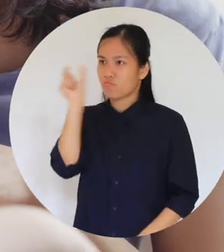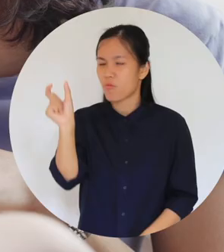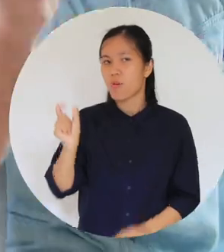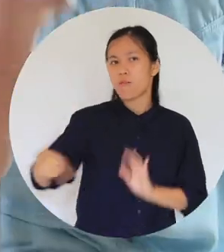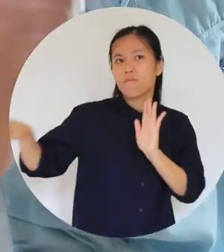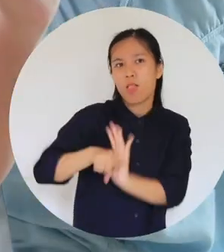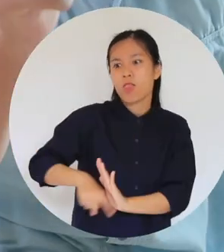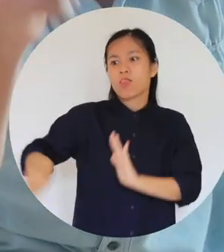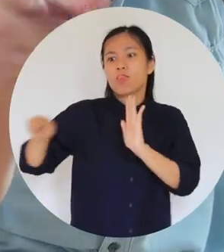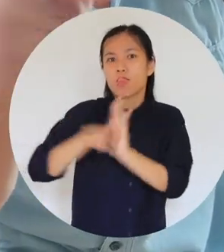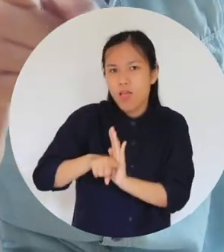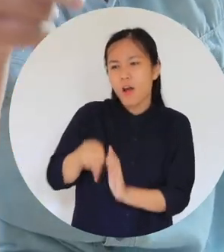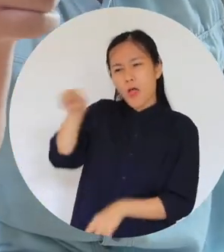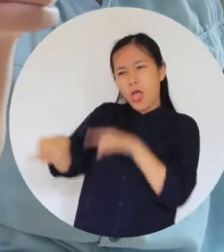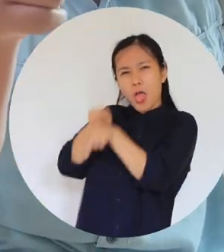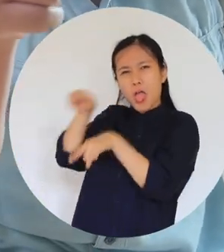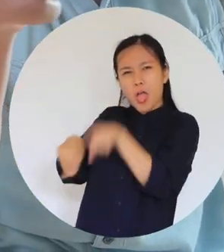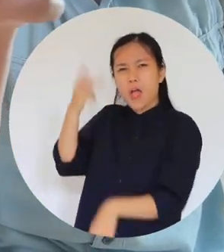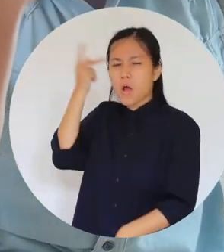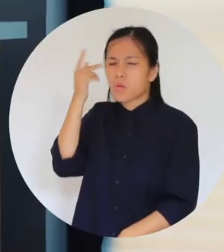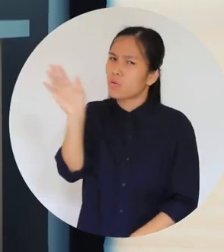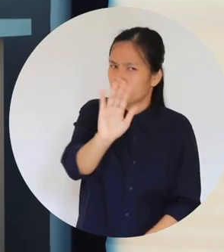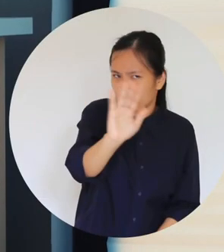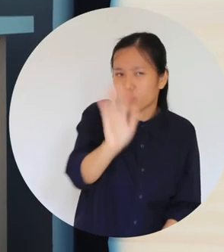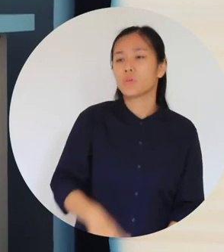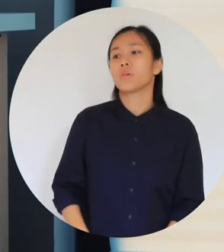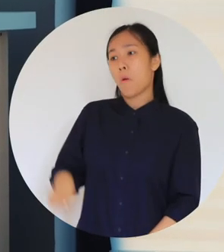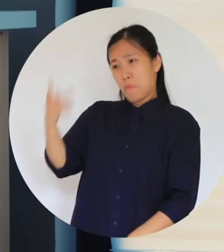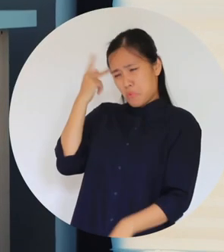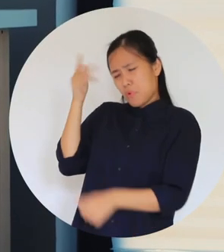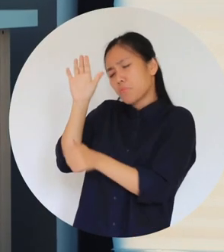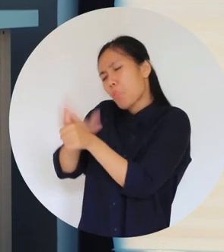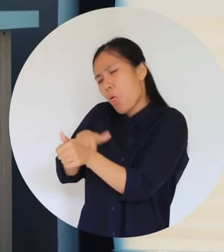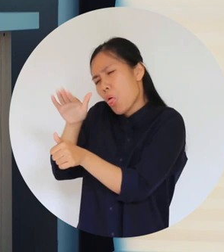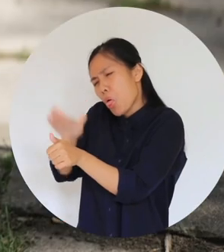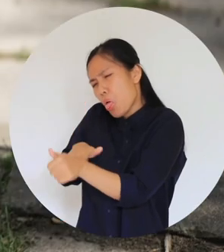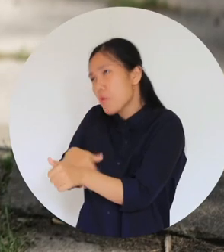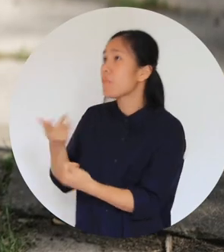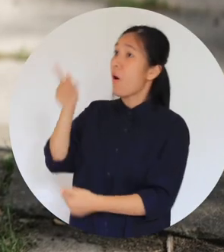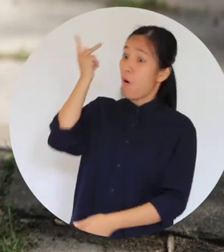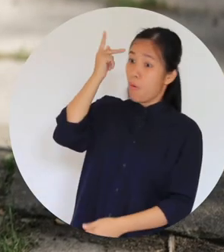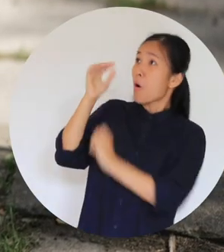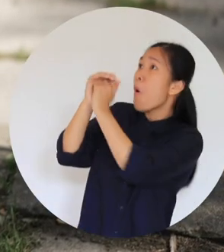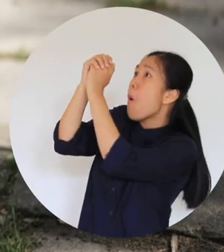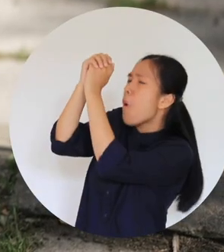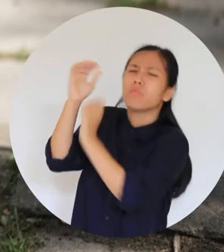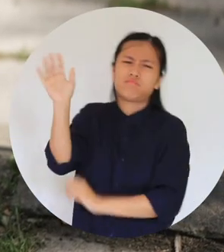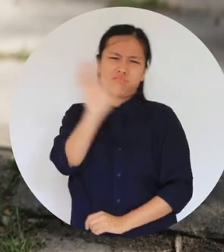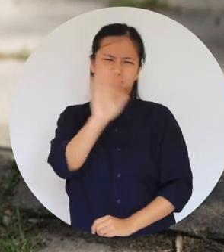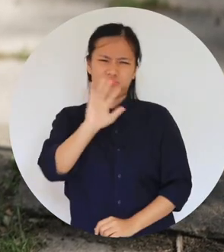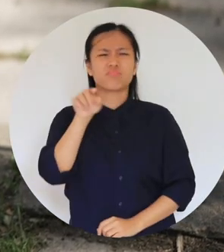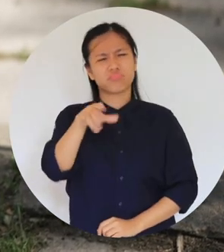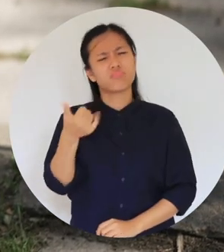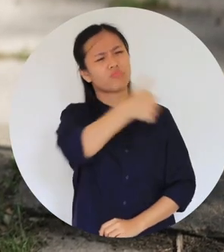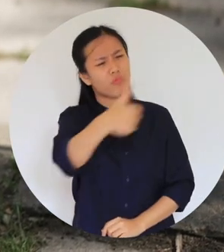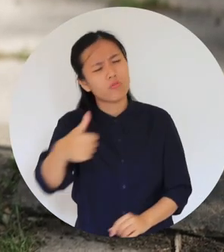trọng, trêu chọc hoặc dán nhãn người khuyết tật. Không bi thảm hóa, anh hùng hóa vì điều này vô tình tạo ra sự khác biệt cho người khuyết